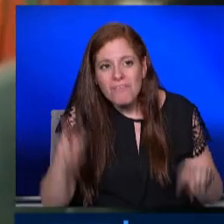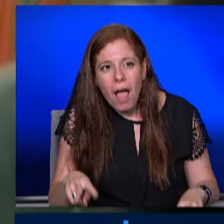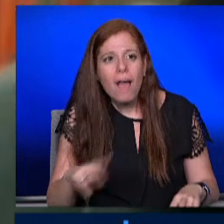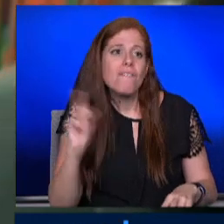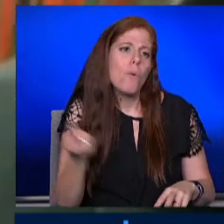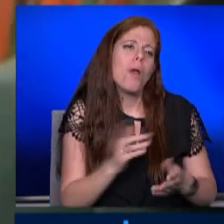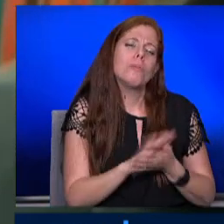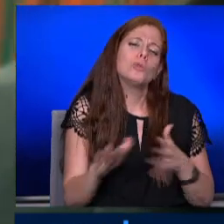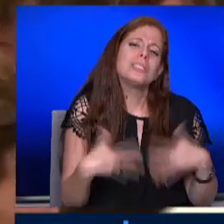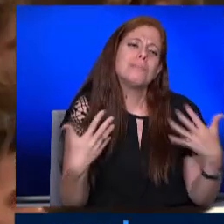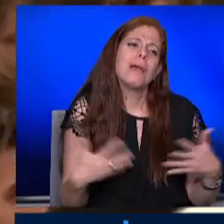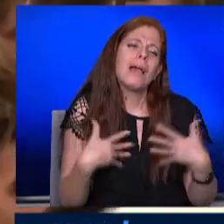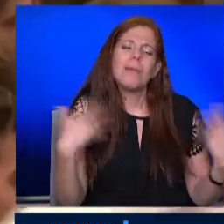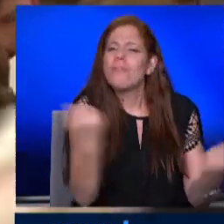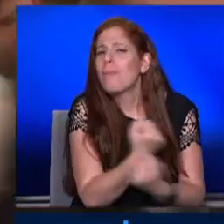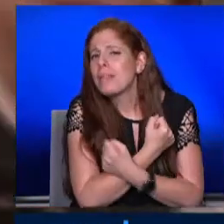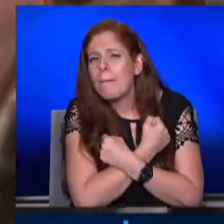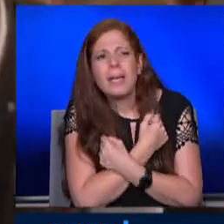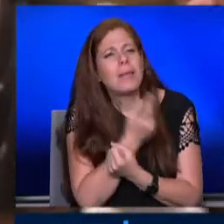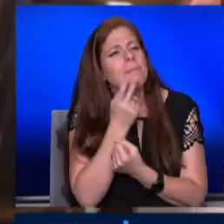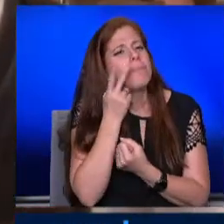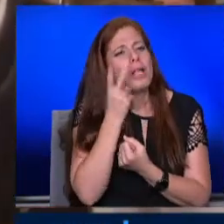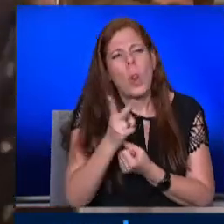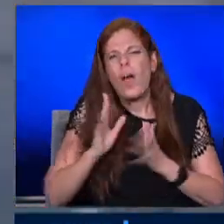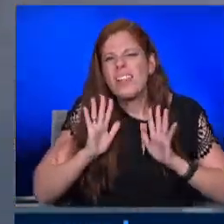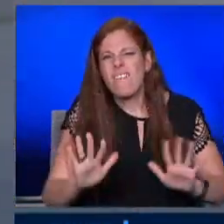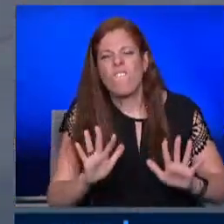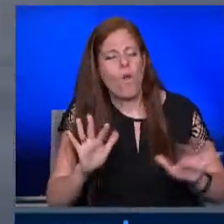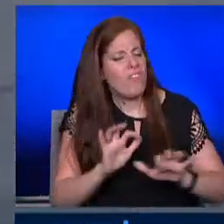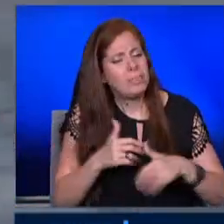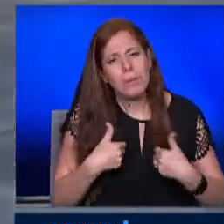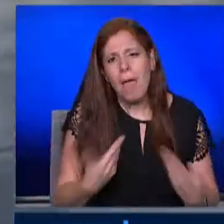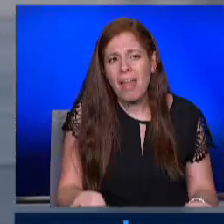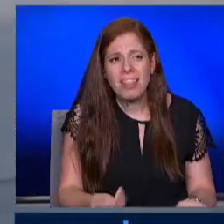פשוט שמחים ומתחבקים, ואתה לא רואה דחיפות ואתה לא רואה עצבים.